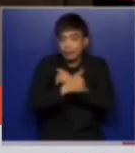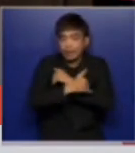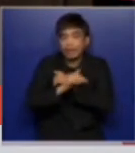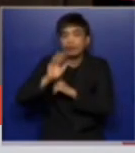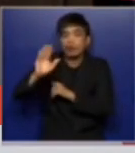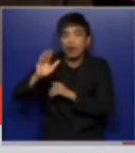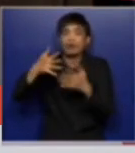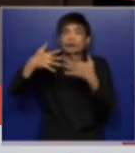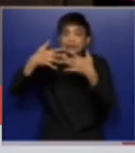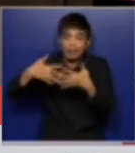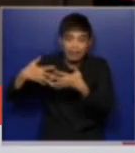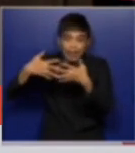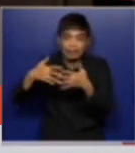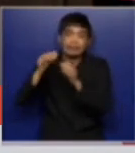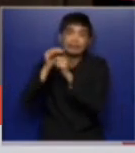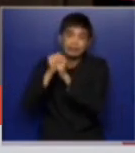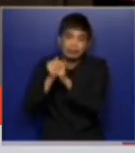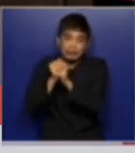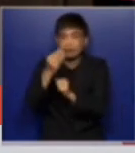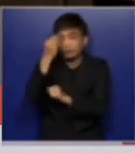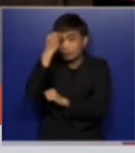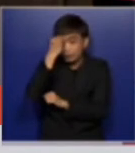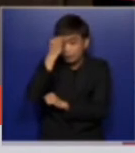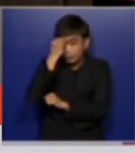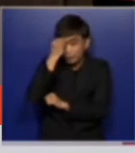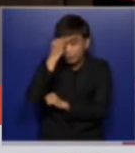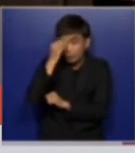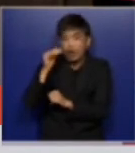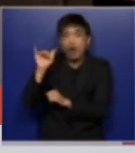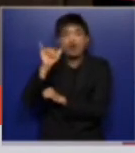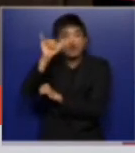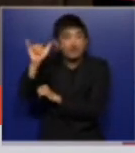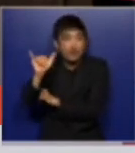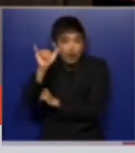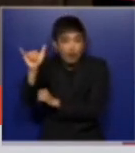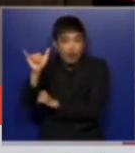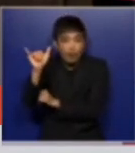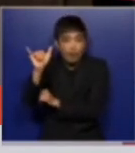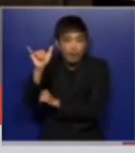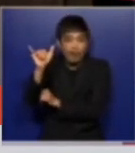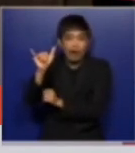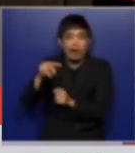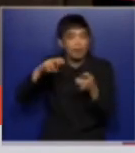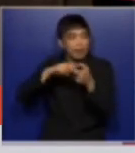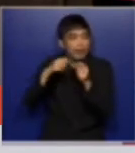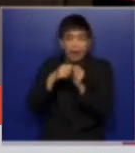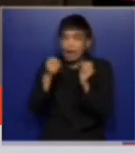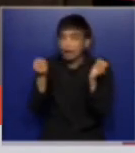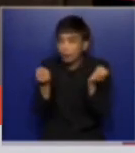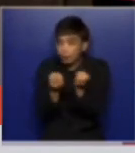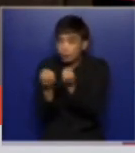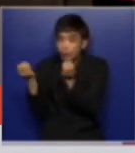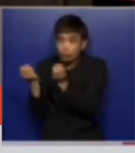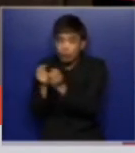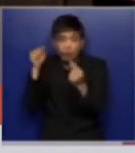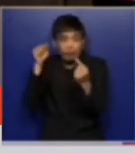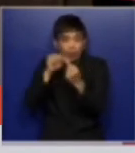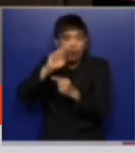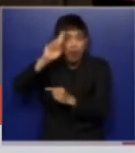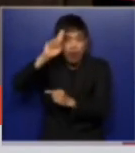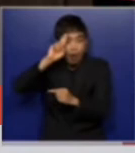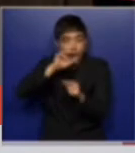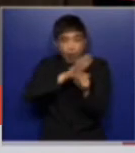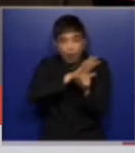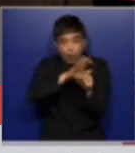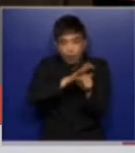สหรัฐจีนญี่ปุ่นและยุโรปซึ่งล้วนแล้วแต่เจอพิษโควิด-19จน